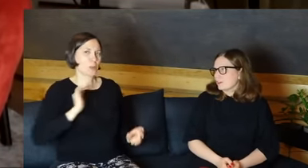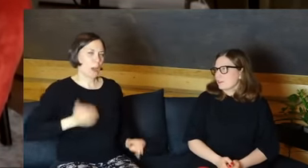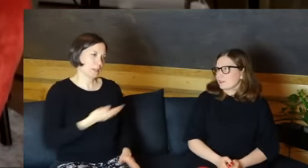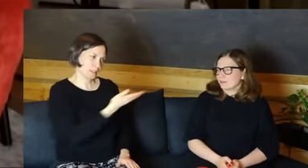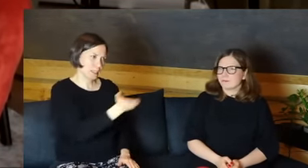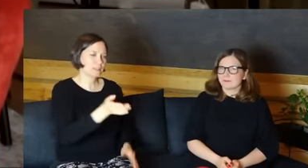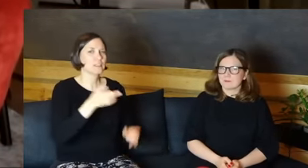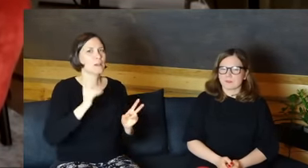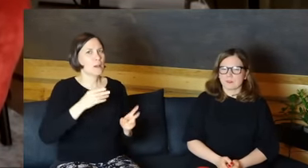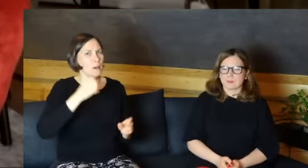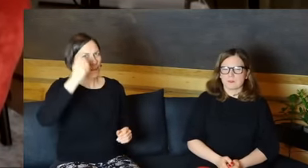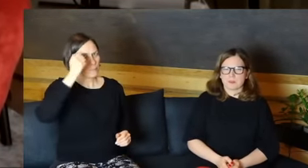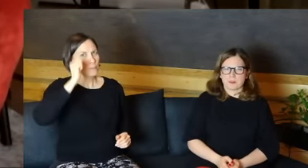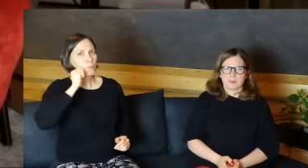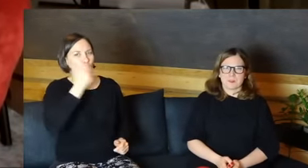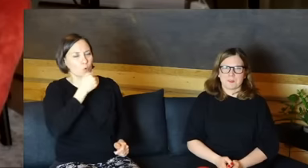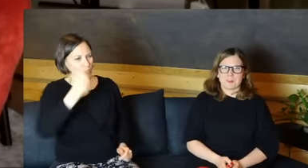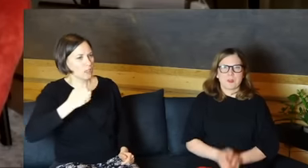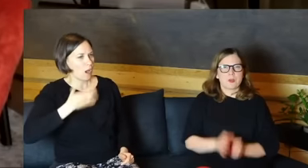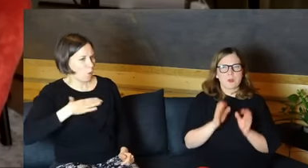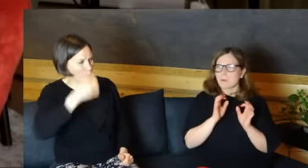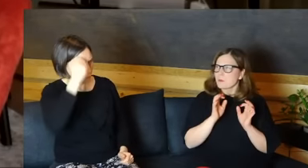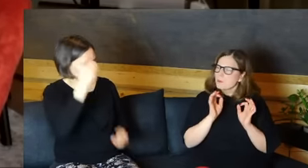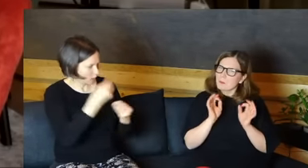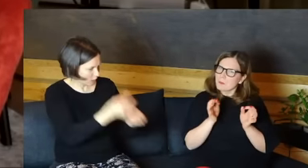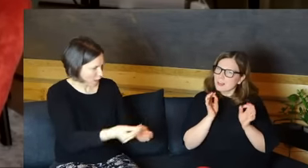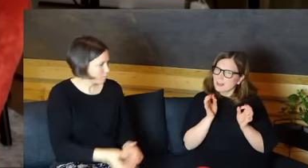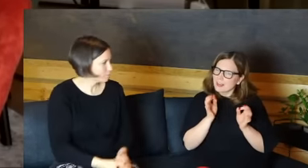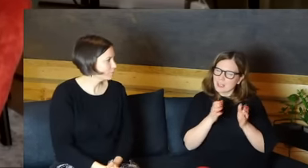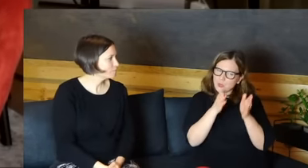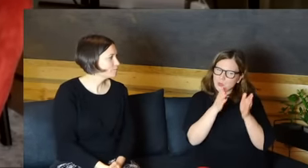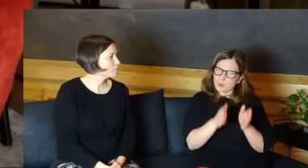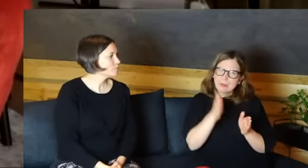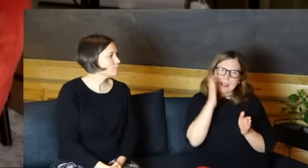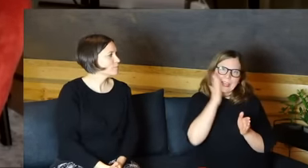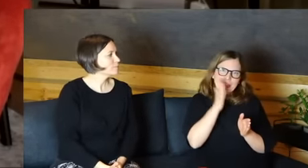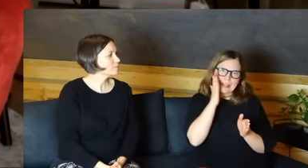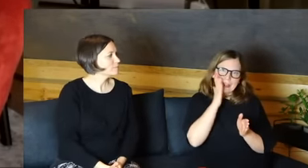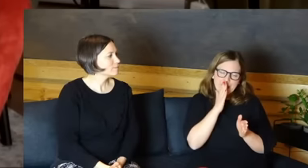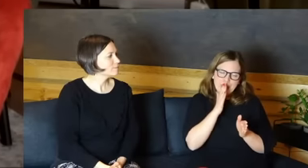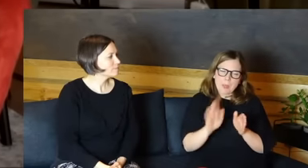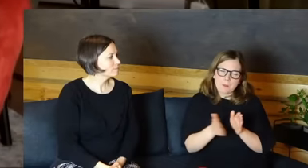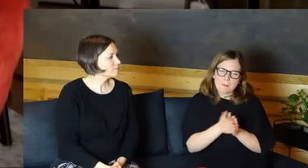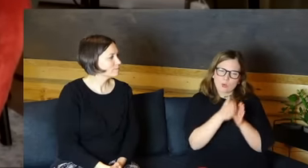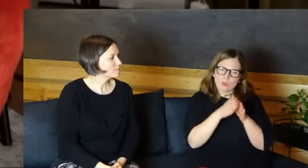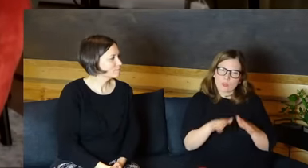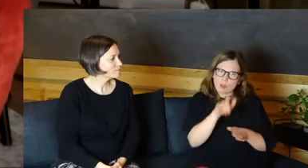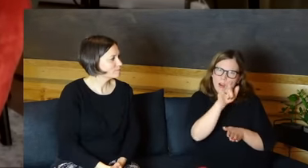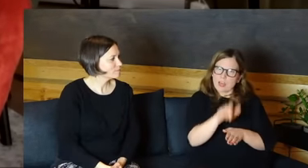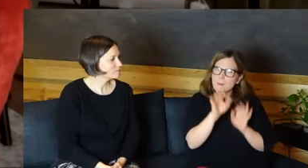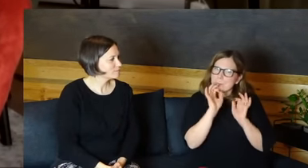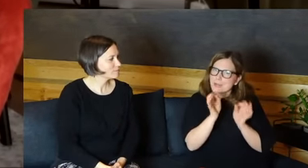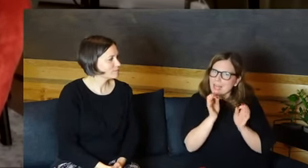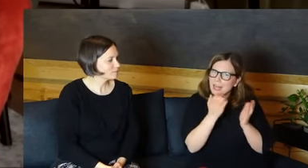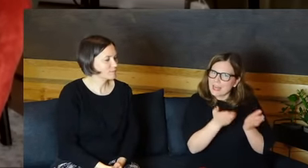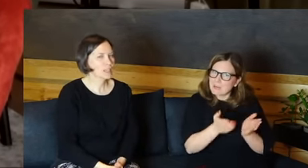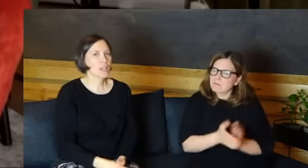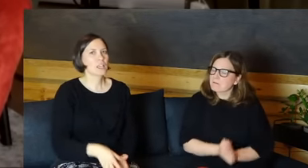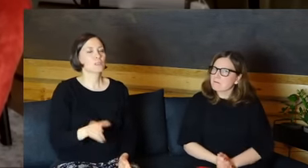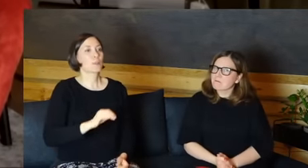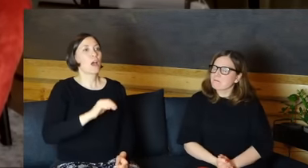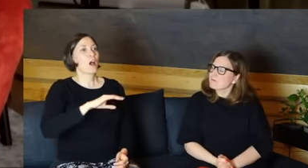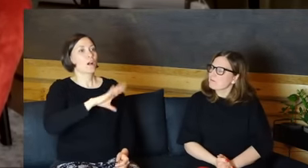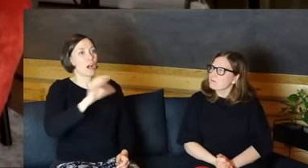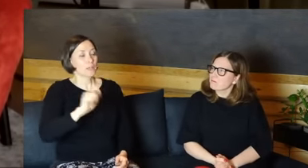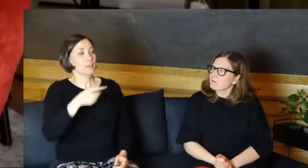niin minkälainen on kiltti perustavalainen? Kyllä, ei se semmoinen ole, joka aina suostuu kaikkeen. Se